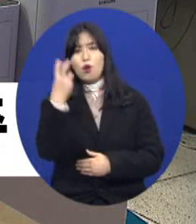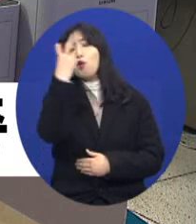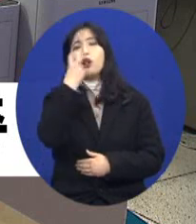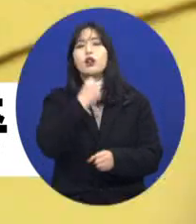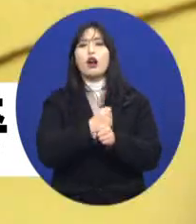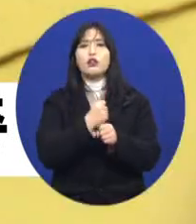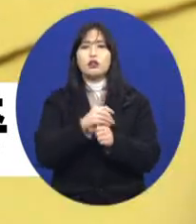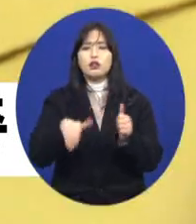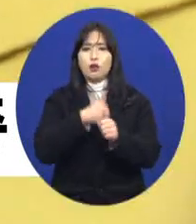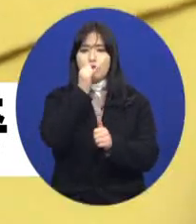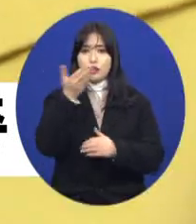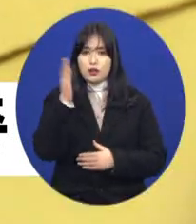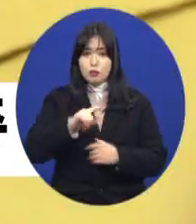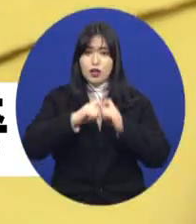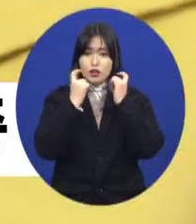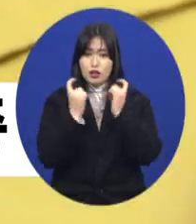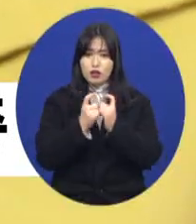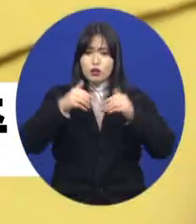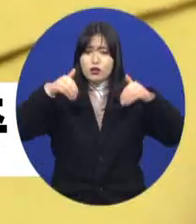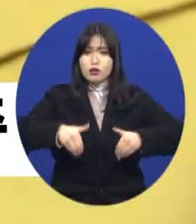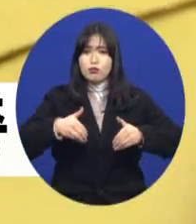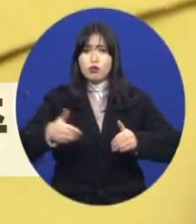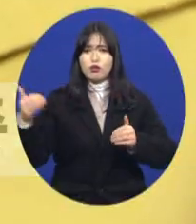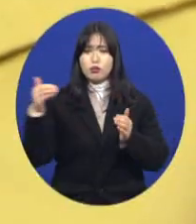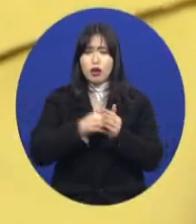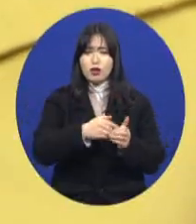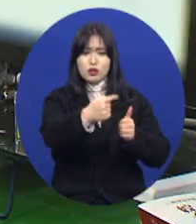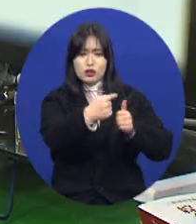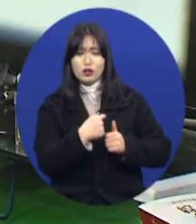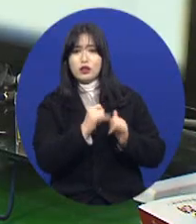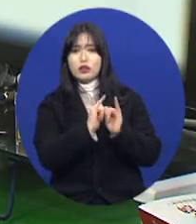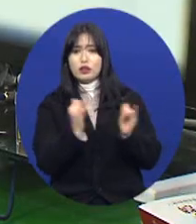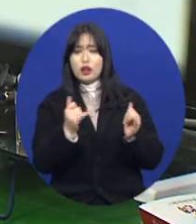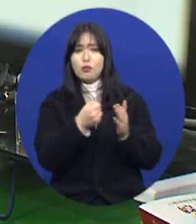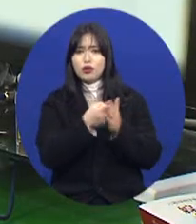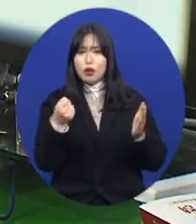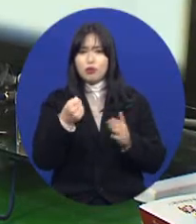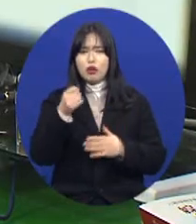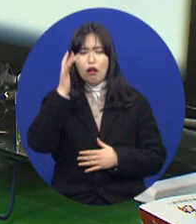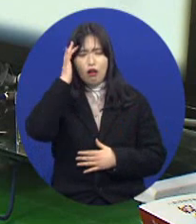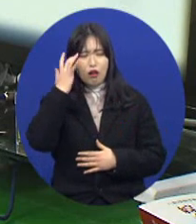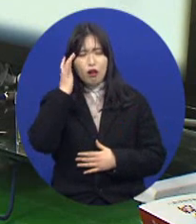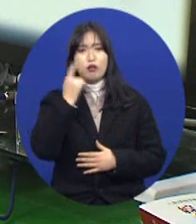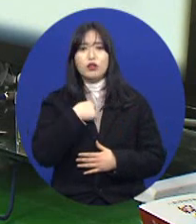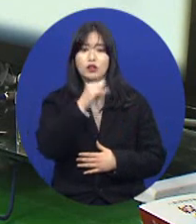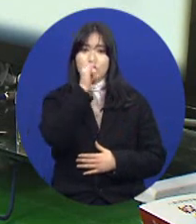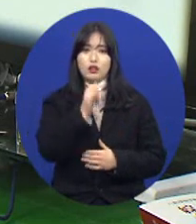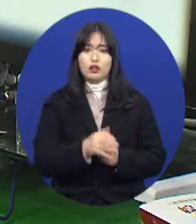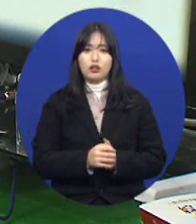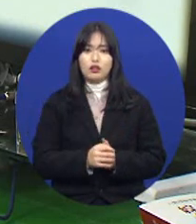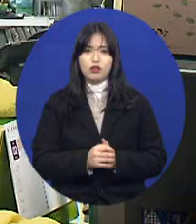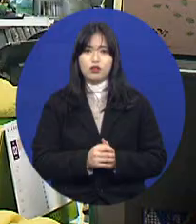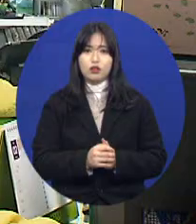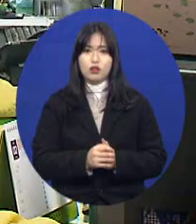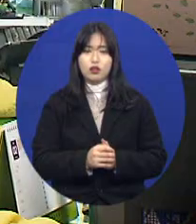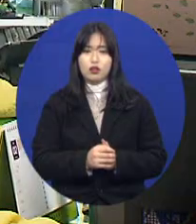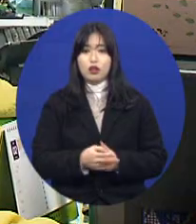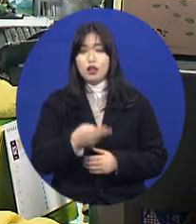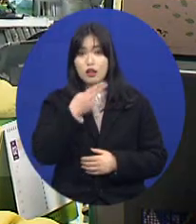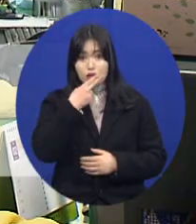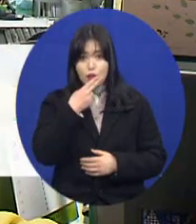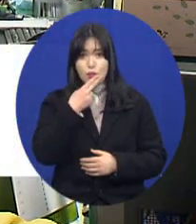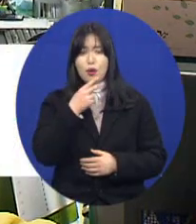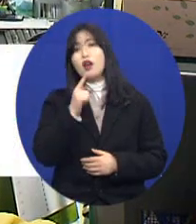됐지만 개인적인 심부름 까지 시키는 자가 경의 자들 때문에 진땀을 빼야 있습니다 어 담배나